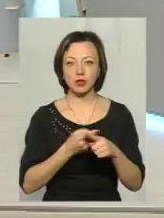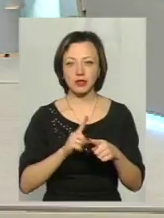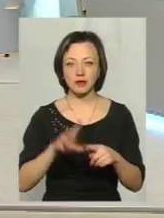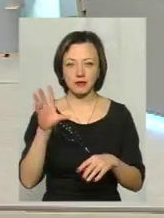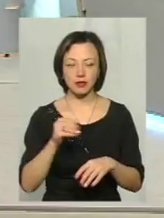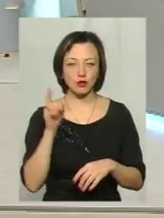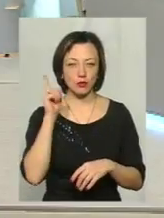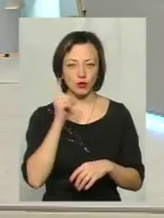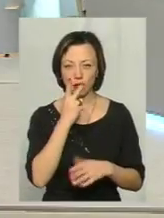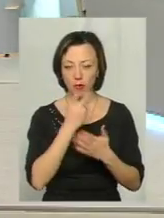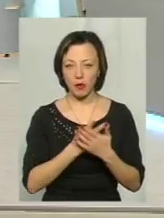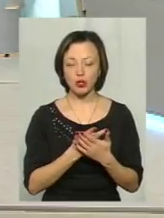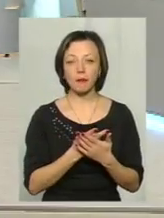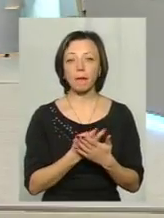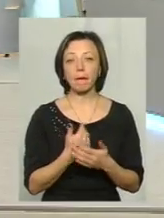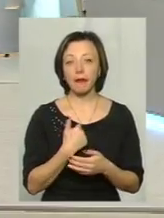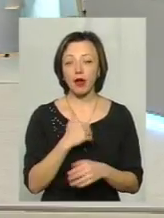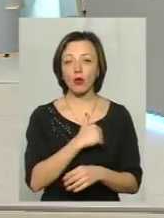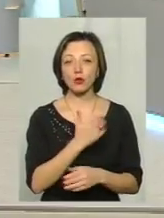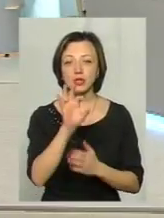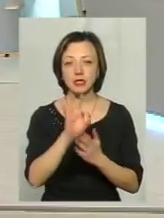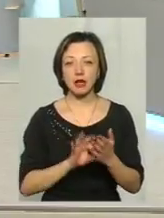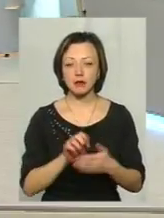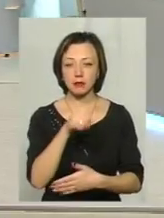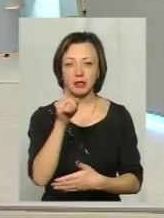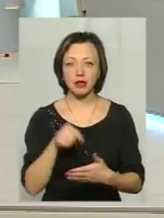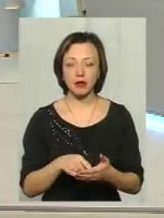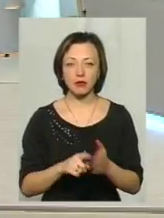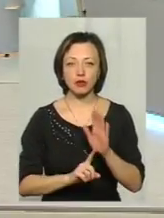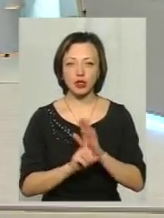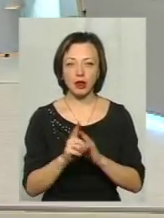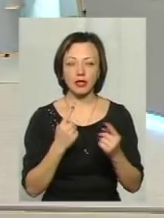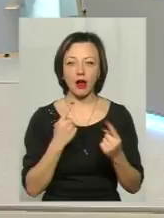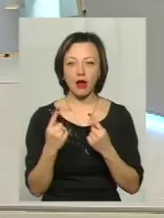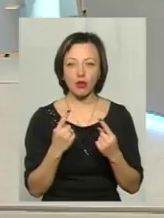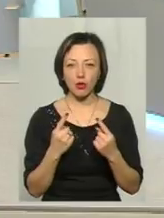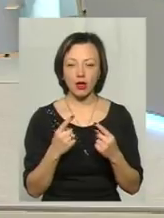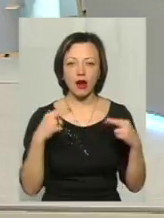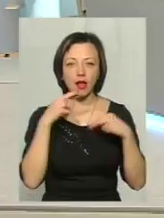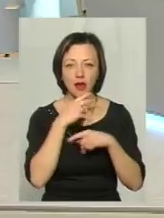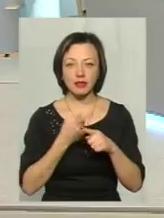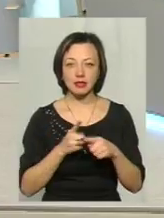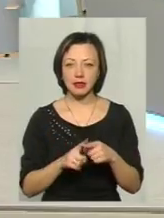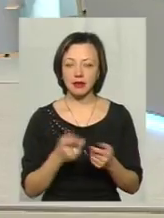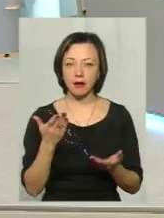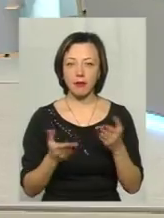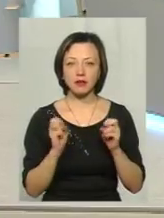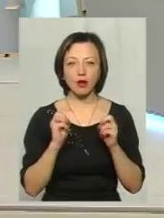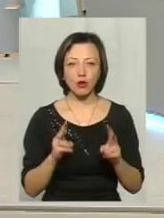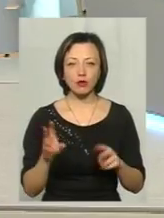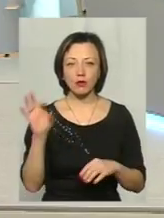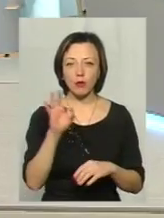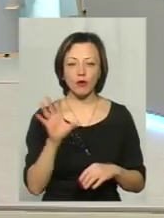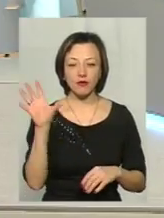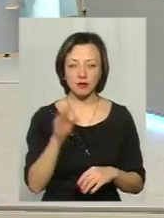того, що ми тільки побачили, оскільки я просто хочу зразу вам задати питання, щоб ми почали діалог. Радіація – це, напевно, та загроза, про яку